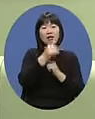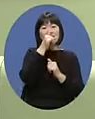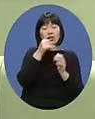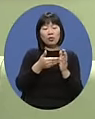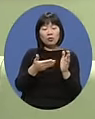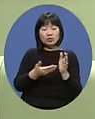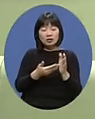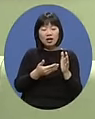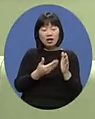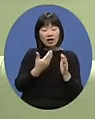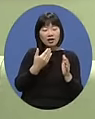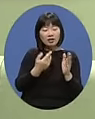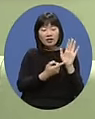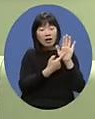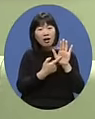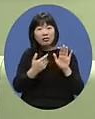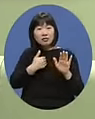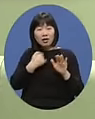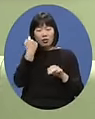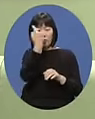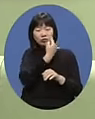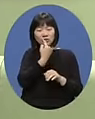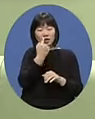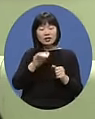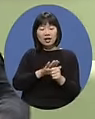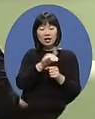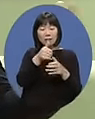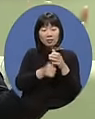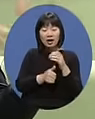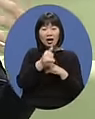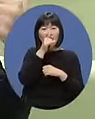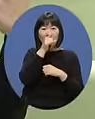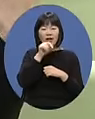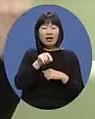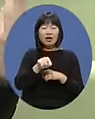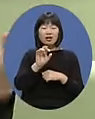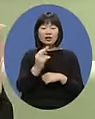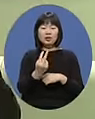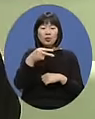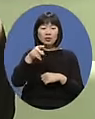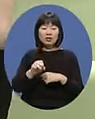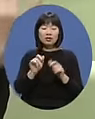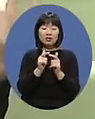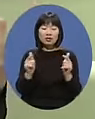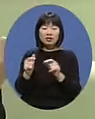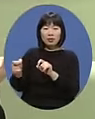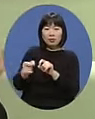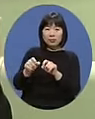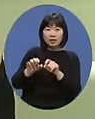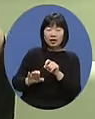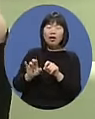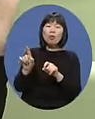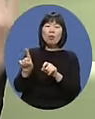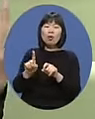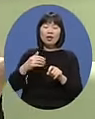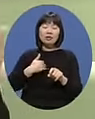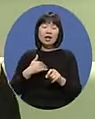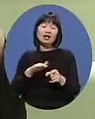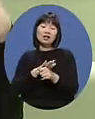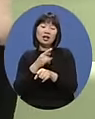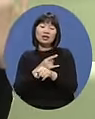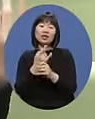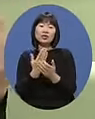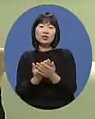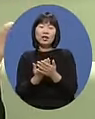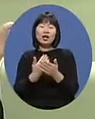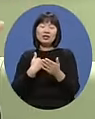비친 자기의 모습에 그만 사랑에 빠졌습니다. 그래서 그 요정들이 옆에서 막 님프라 그러죠. 나랑